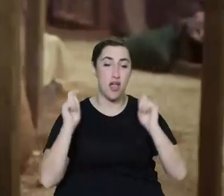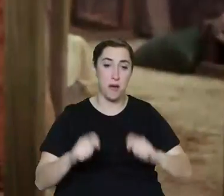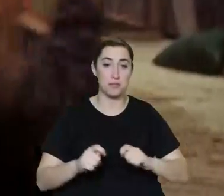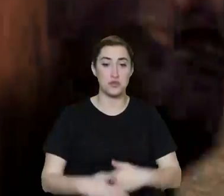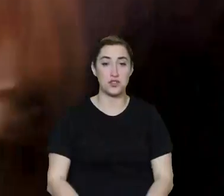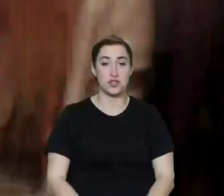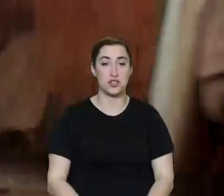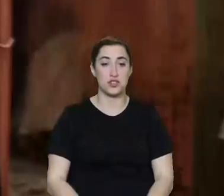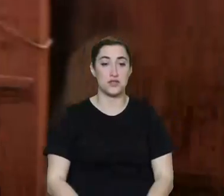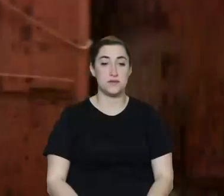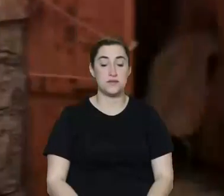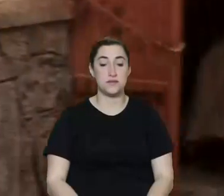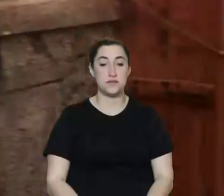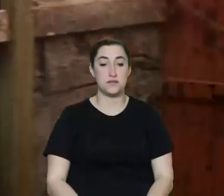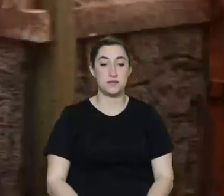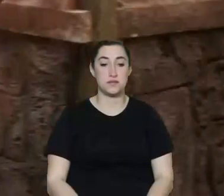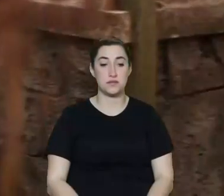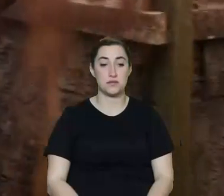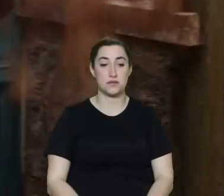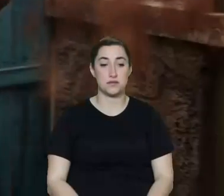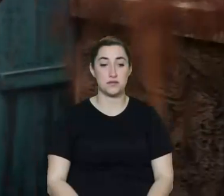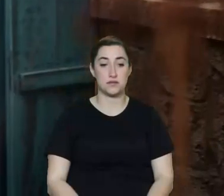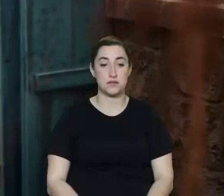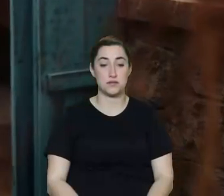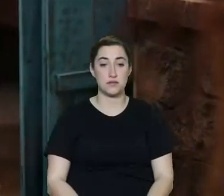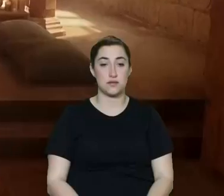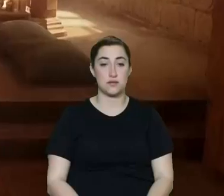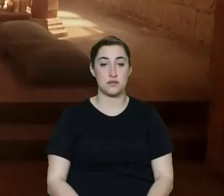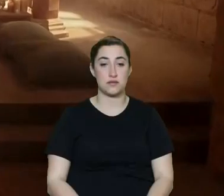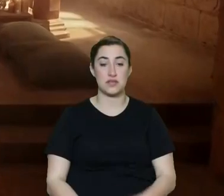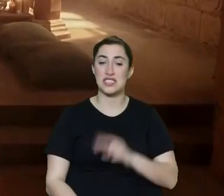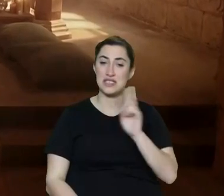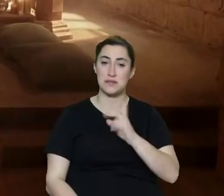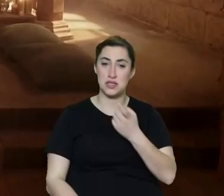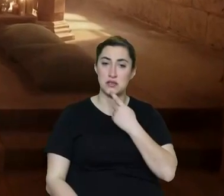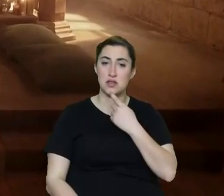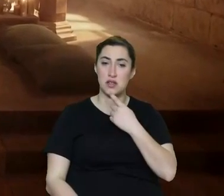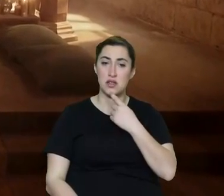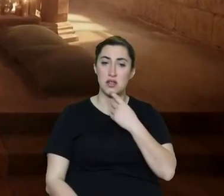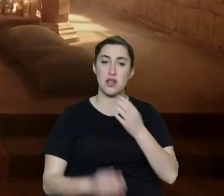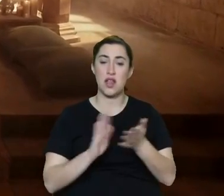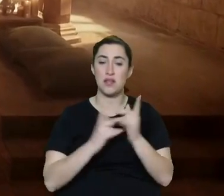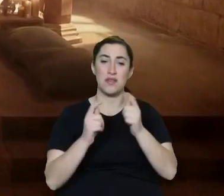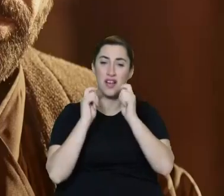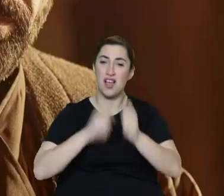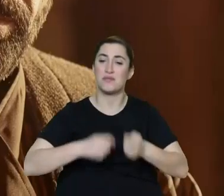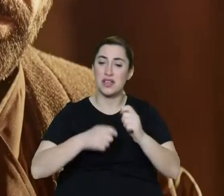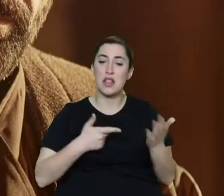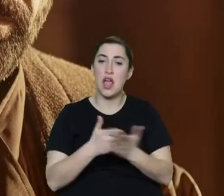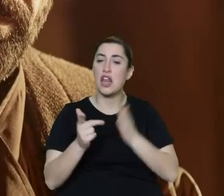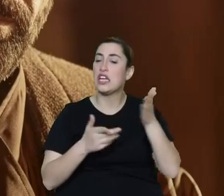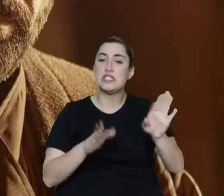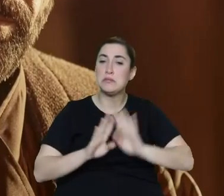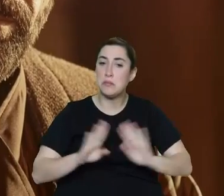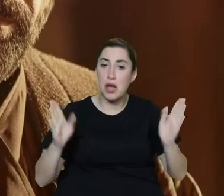istifa etmiştir. Mesut'taki Çeçi Azmi Ahi Ocağı'ndalar. 20 senedir eline bir kazma alıp da tarlaya